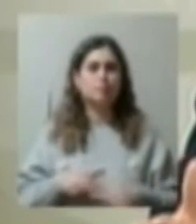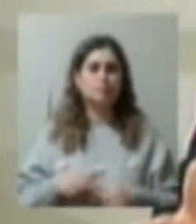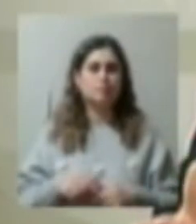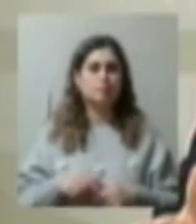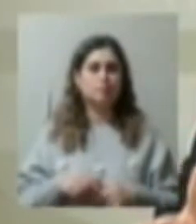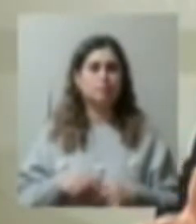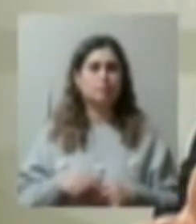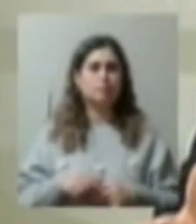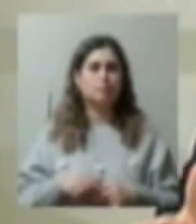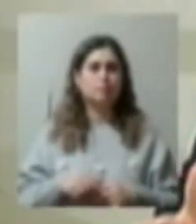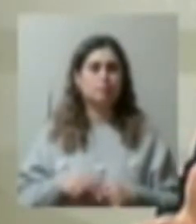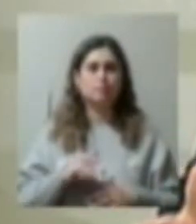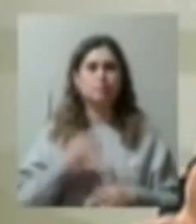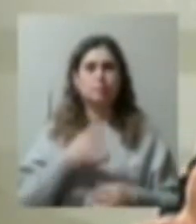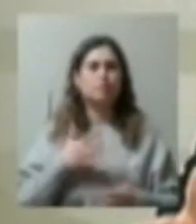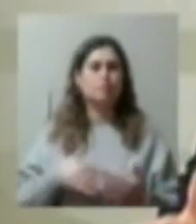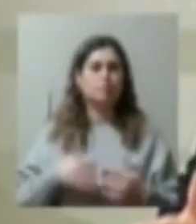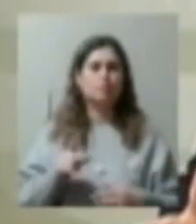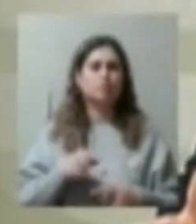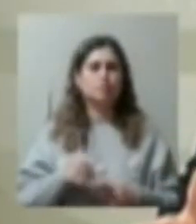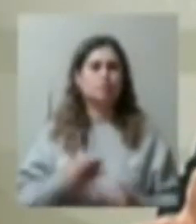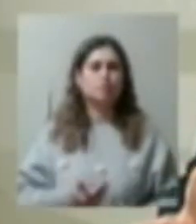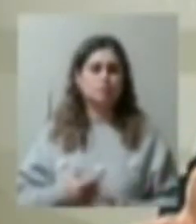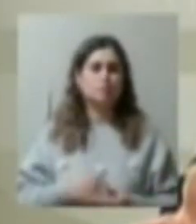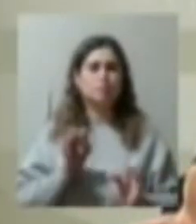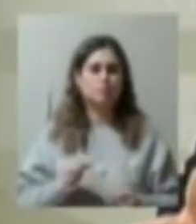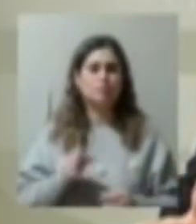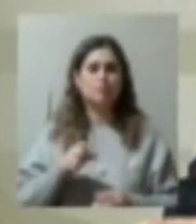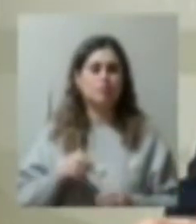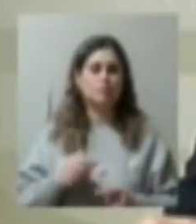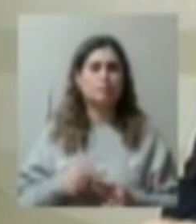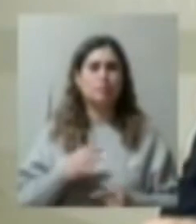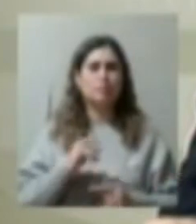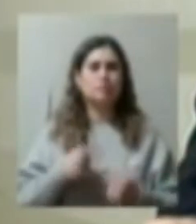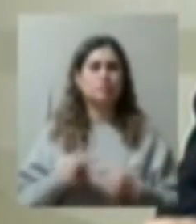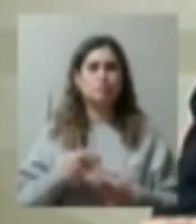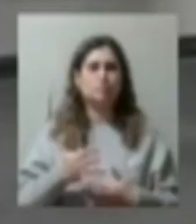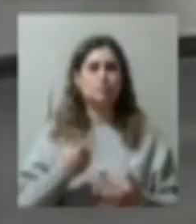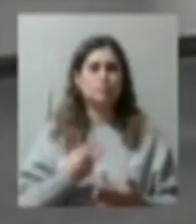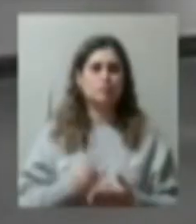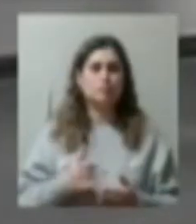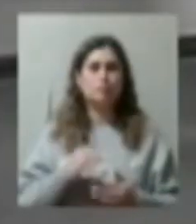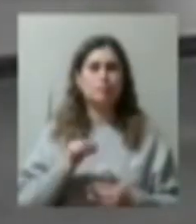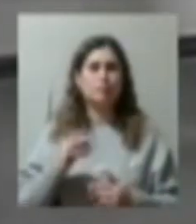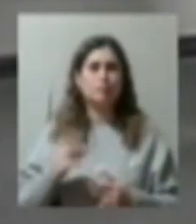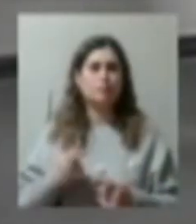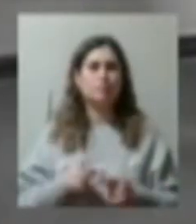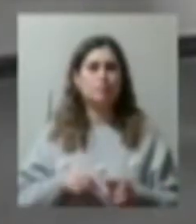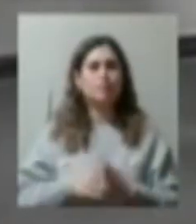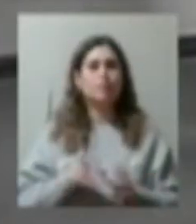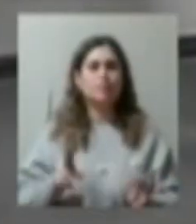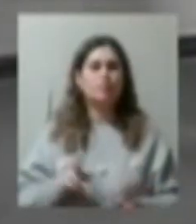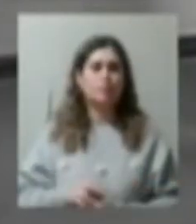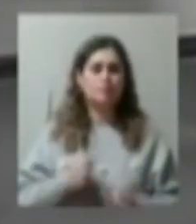ну, будь радий, що ти був правий, але яка різниця, якщо ти вже лежиш у домовині. Тому правила дорожнього